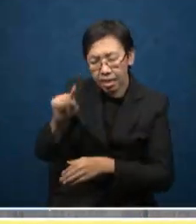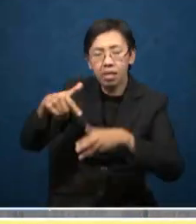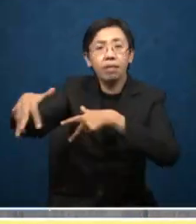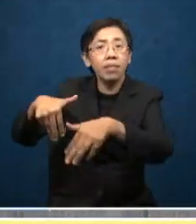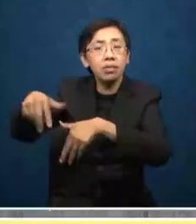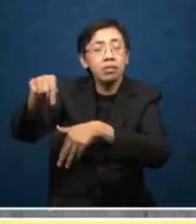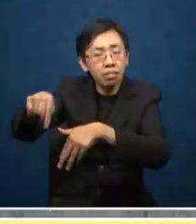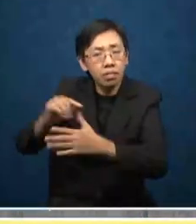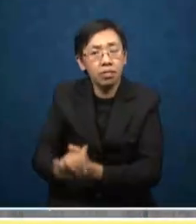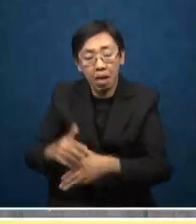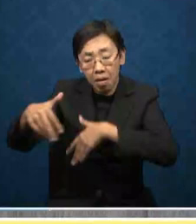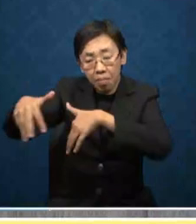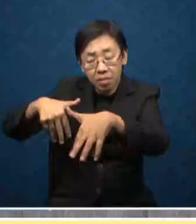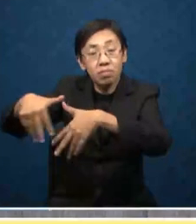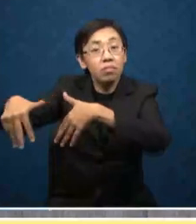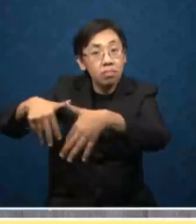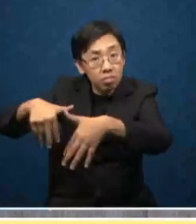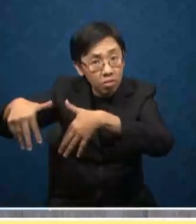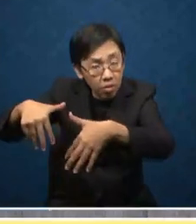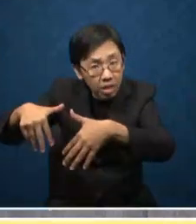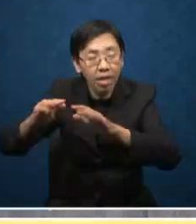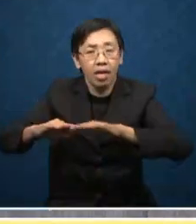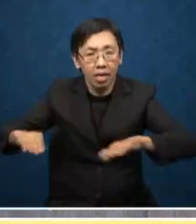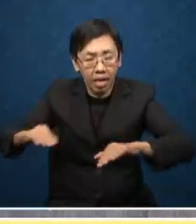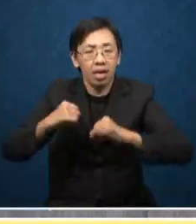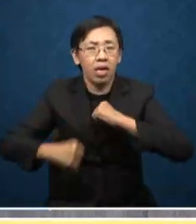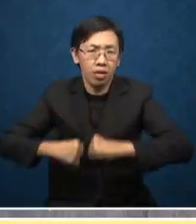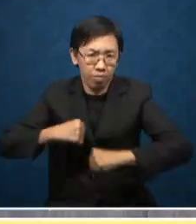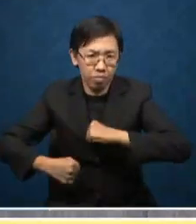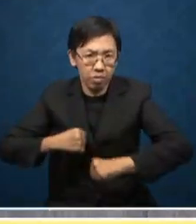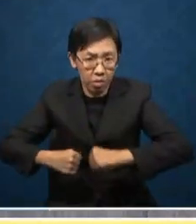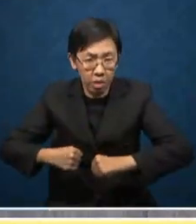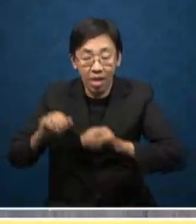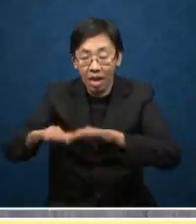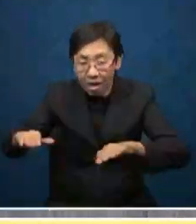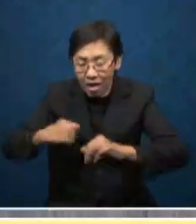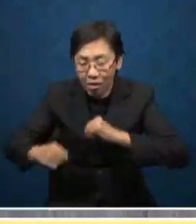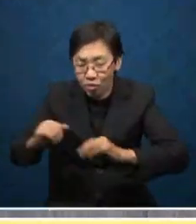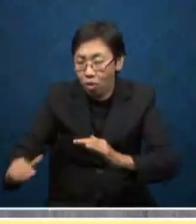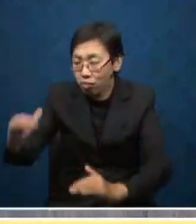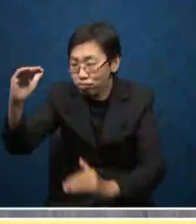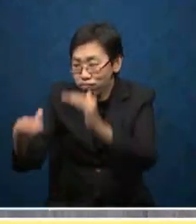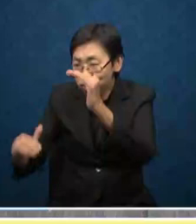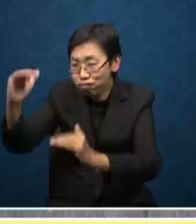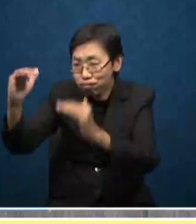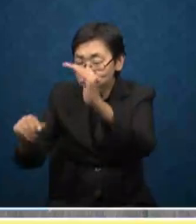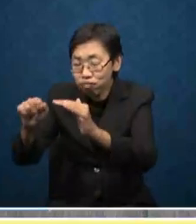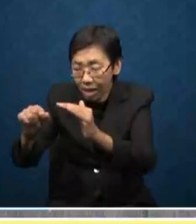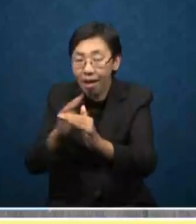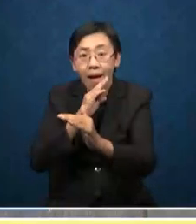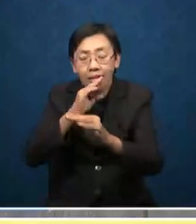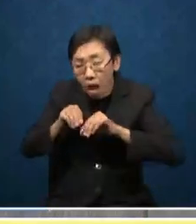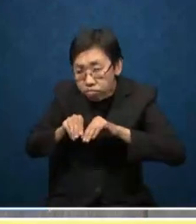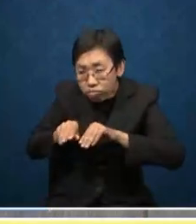ท่านต้องมองถึงโดยเพราะอย่างยิ่งเด็กและเยาวชนที่จะต้องเติบโตขึ้นขึ้นมาข้างหน้าด้วยเพราะถ้าหากเราสามารถ